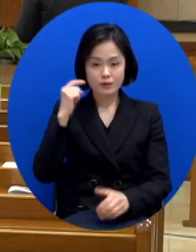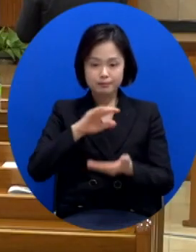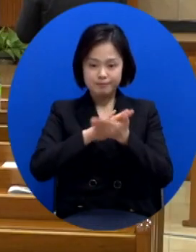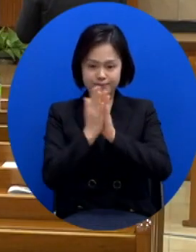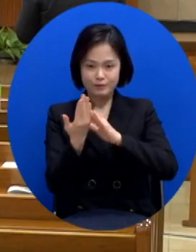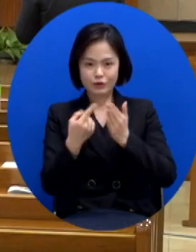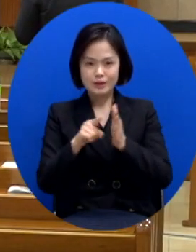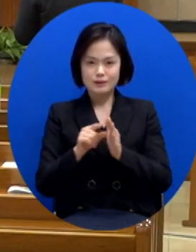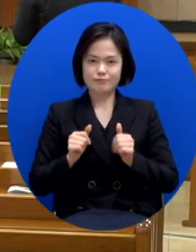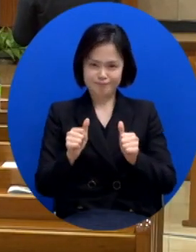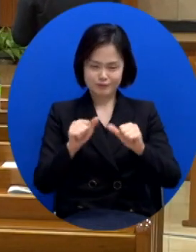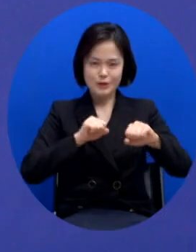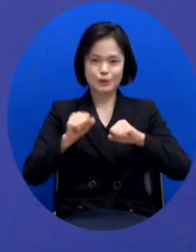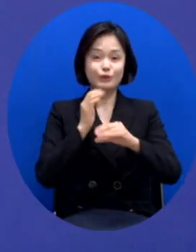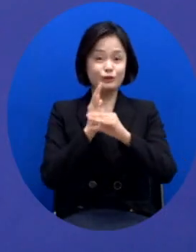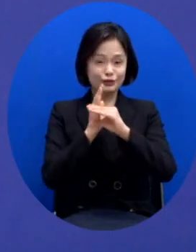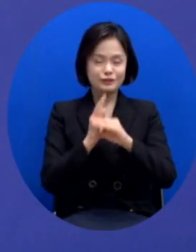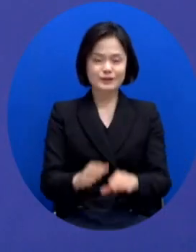있습니다